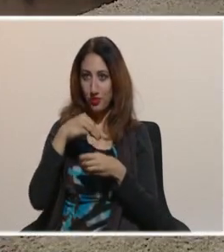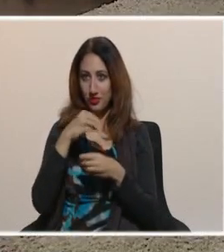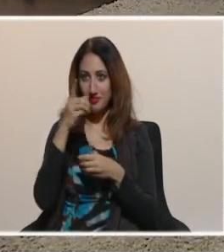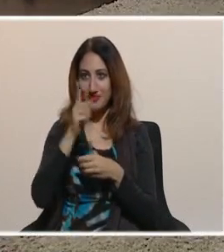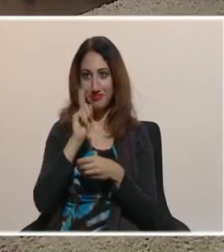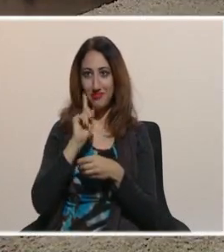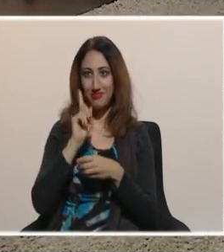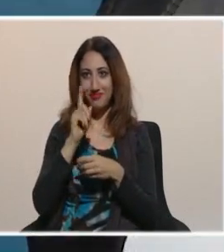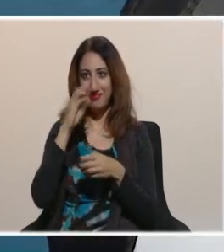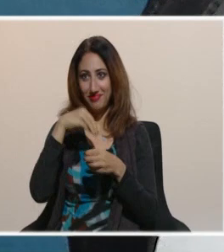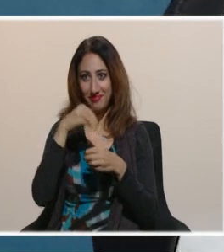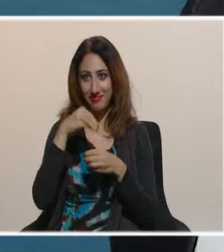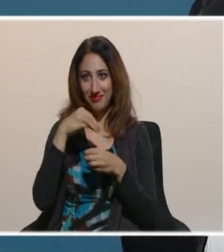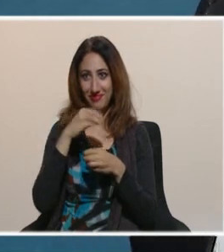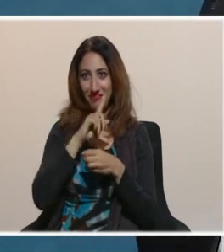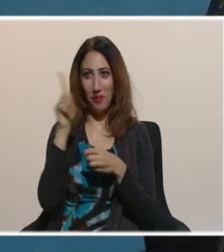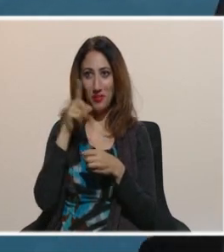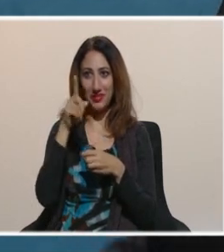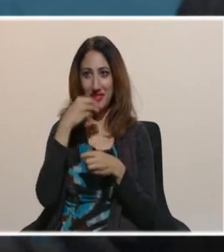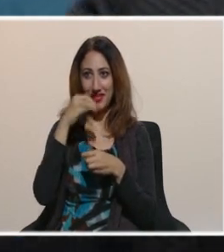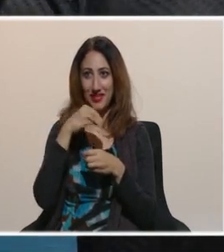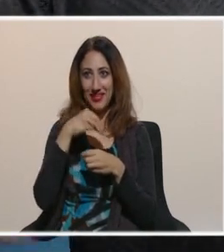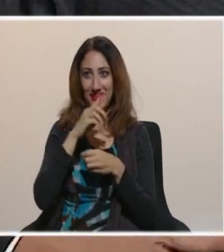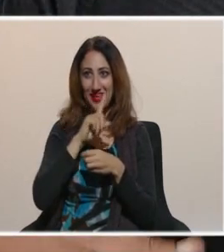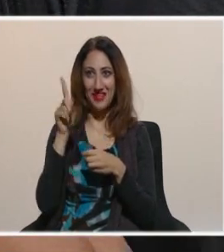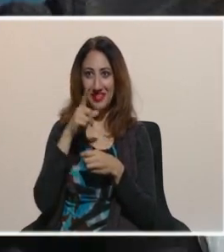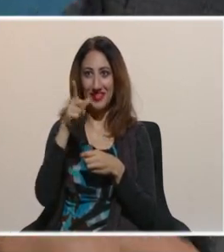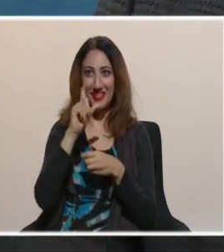حاجة. تطبخش معاها؟ لا بس إحنا بنعمل له كوباية شاي.